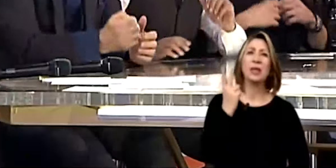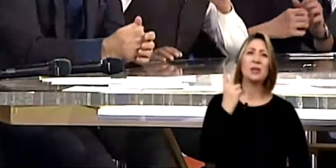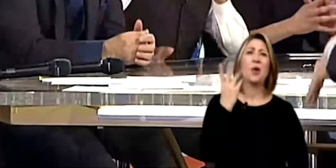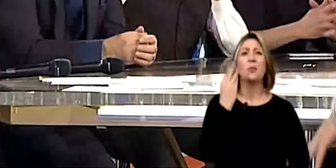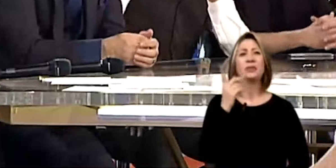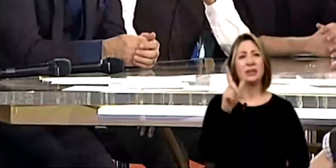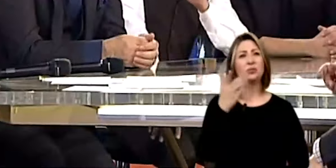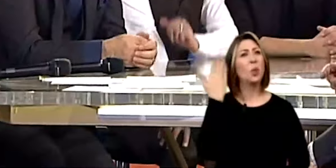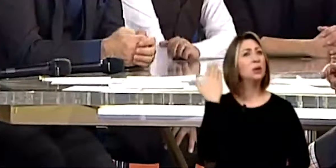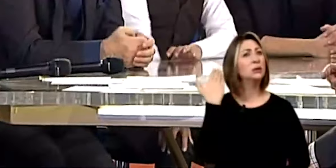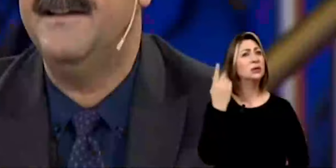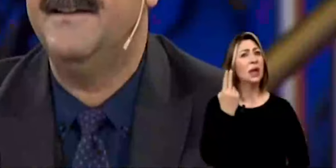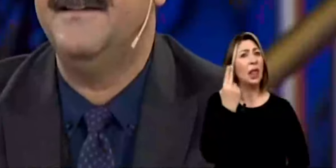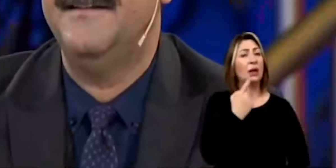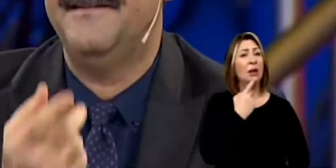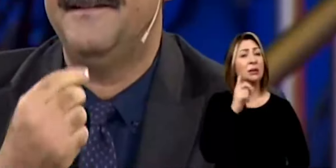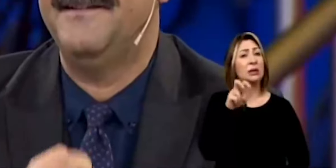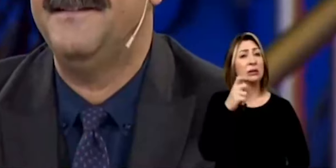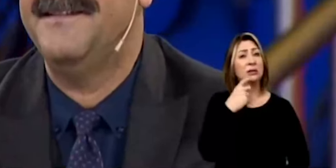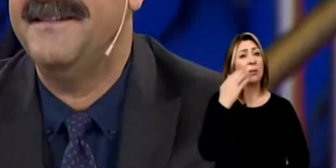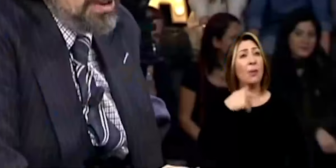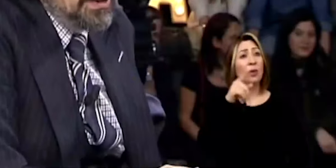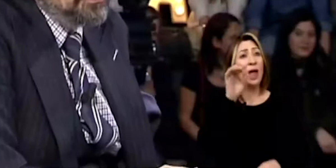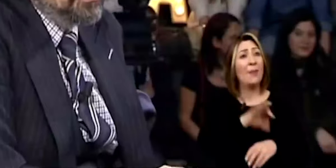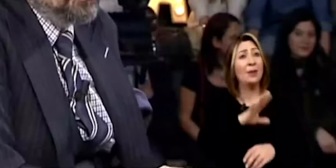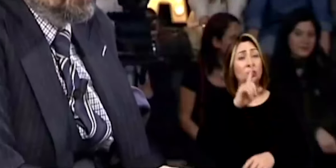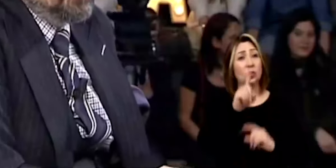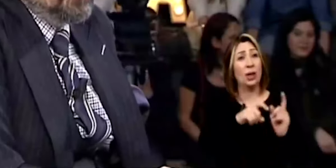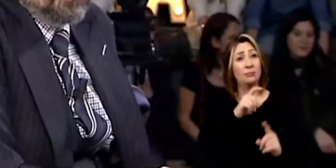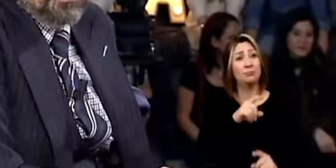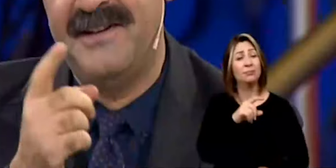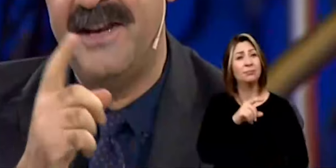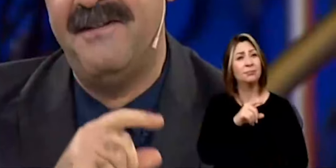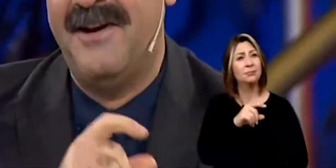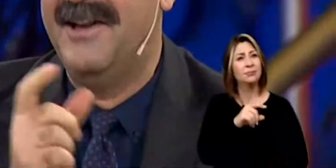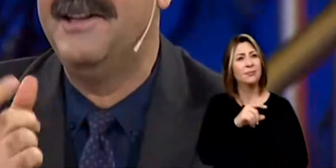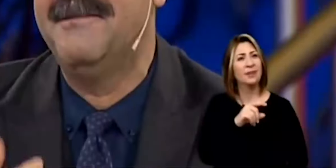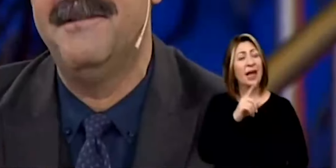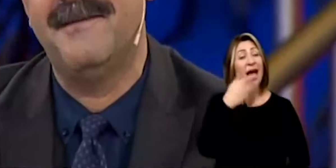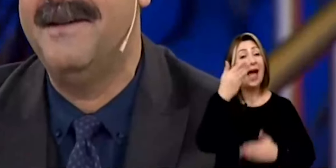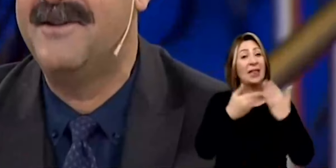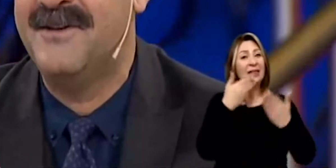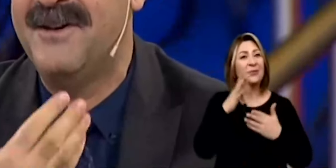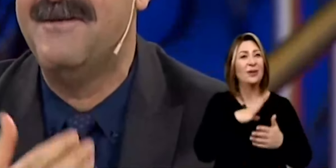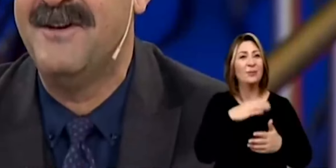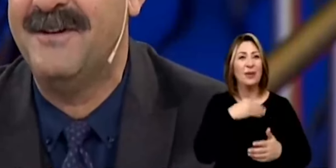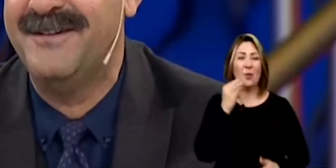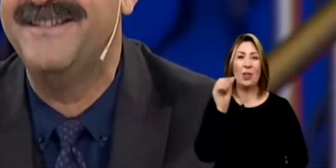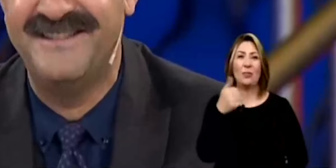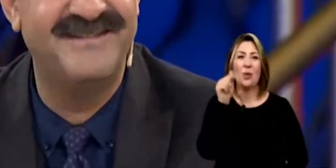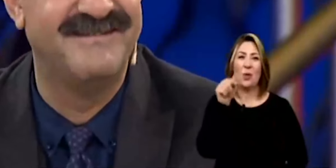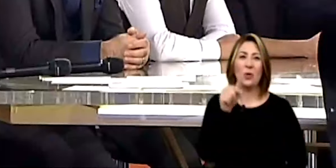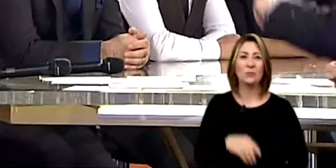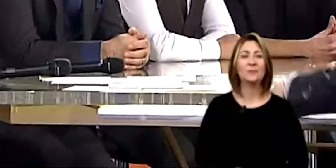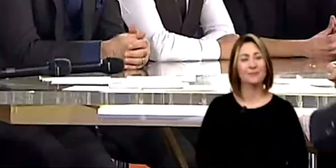olması çok lazım. Çok eski. Çok yani. Eski. Ama şey... Ben Hur'dan hemen sonra. Ya bence hani şey var ya, anlatımı var. Benim için önemli olan o.